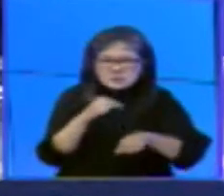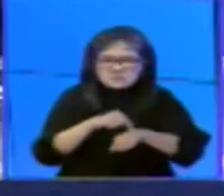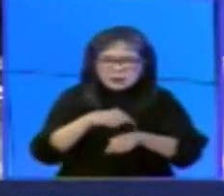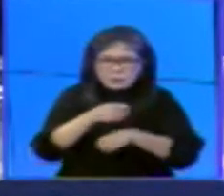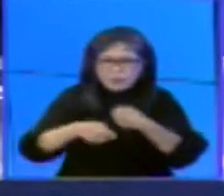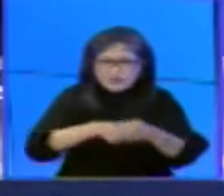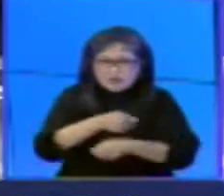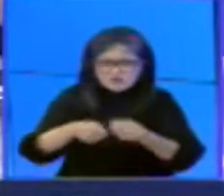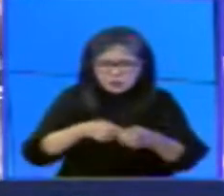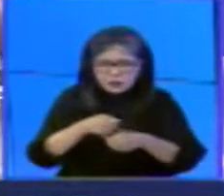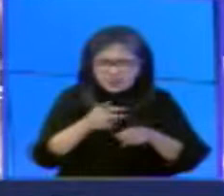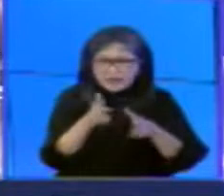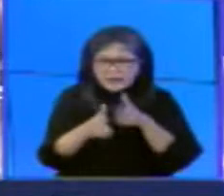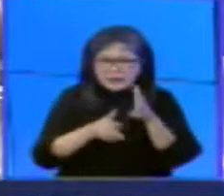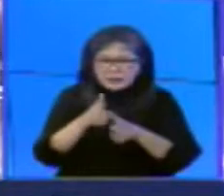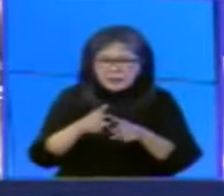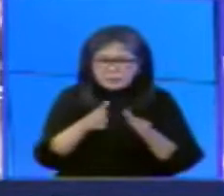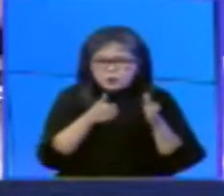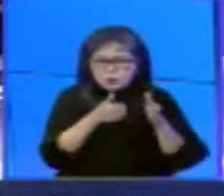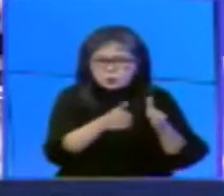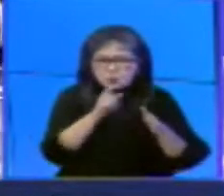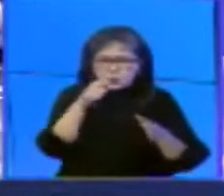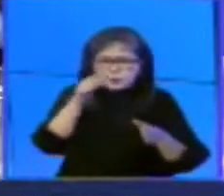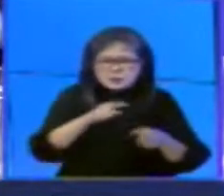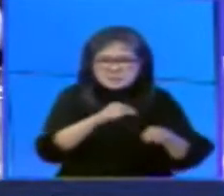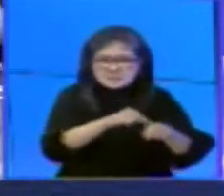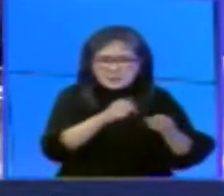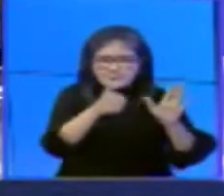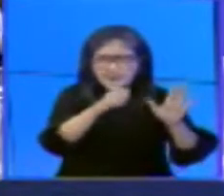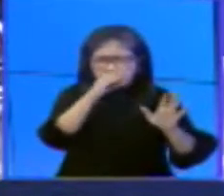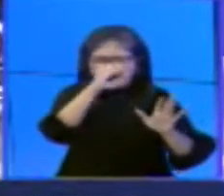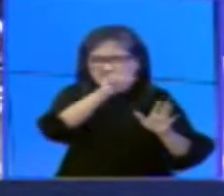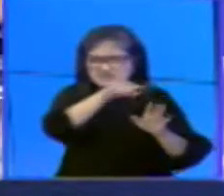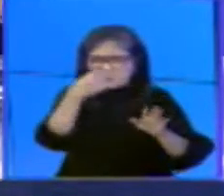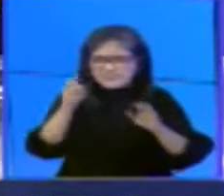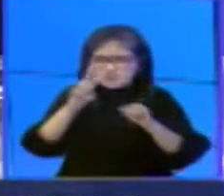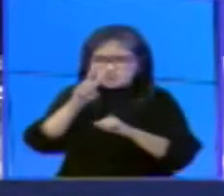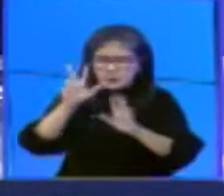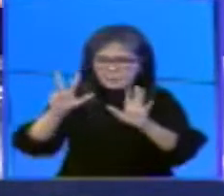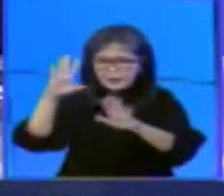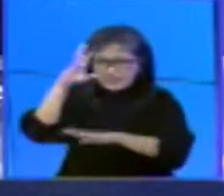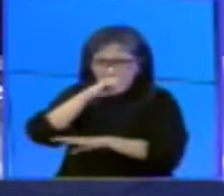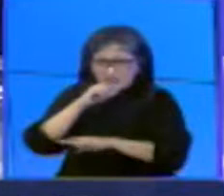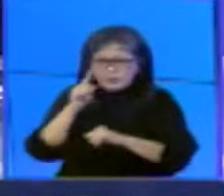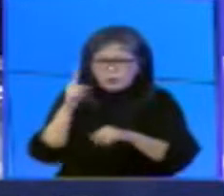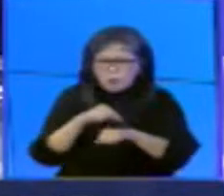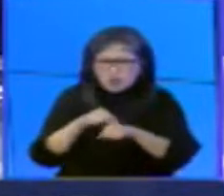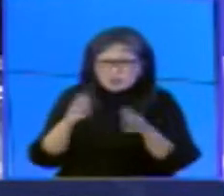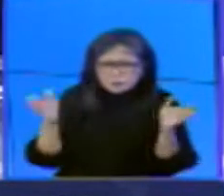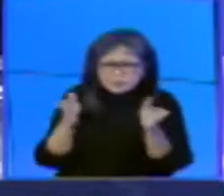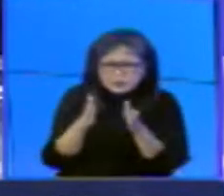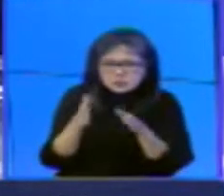Jam operasional KRL di seluruh rute diberlakukan mulai pukul 6 pagi hingga 20 atau lebih pendek dari